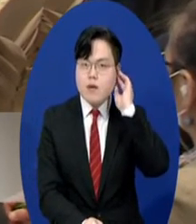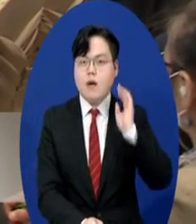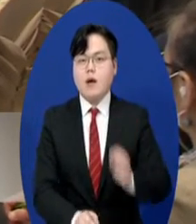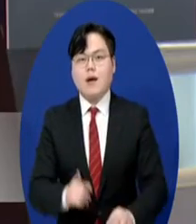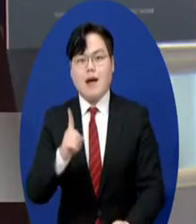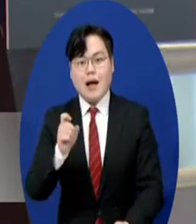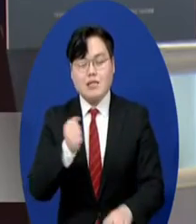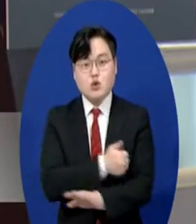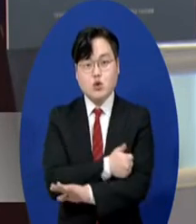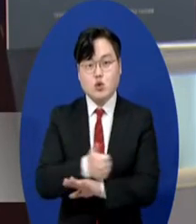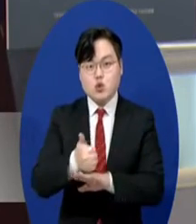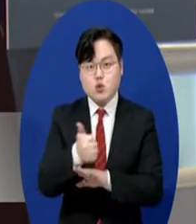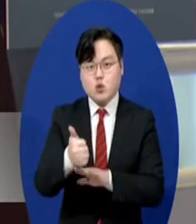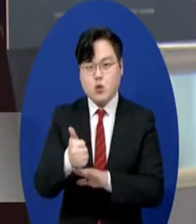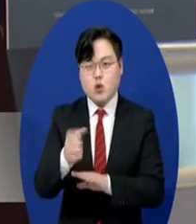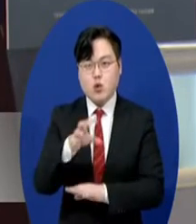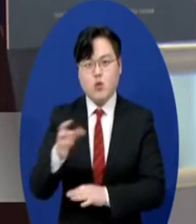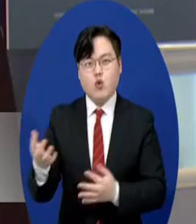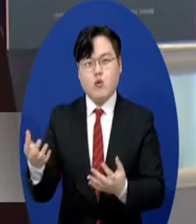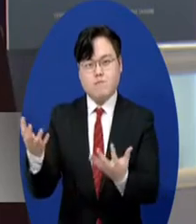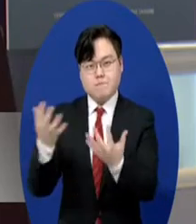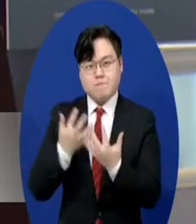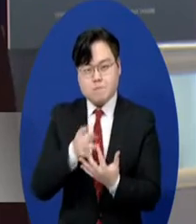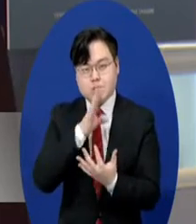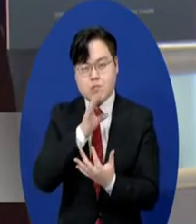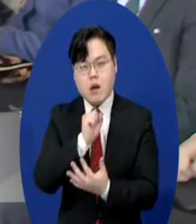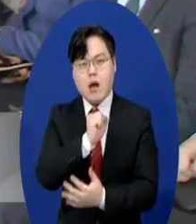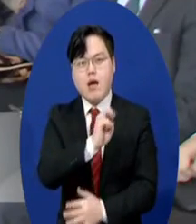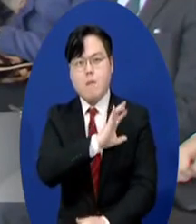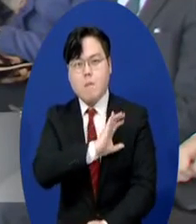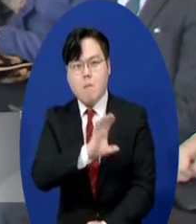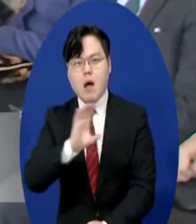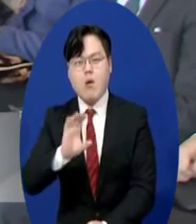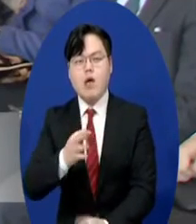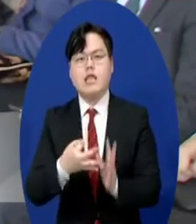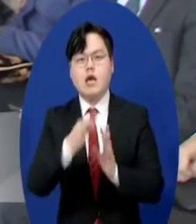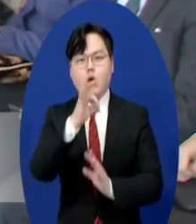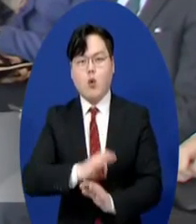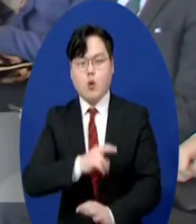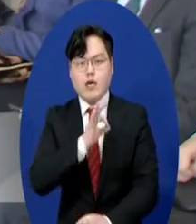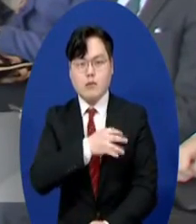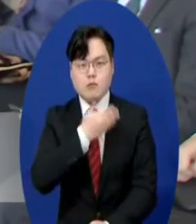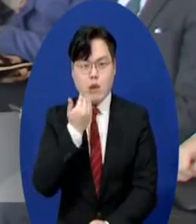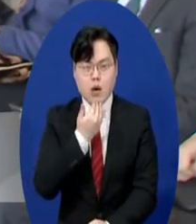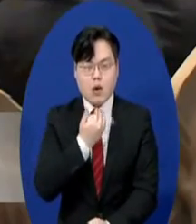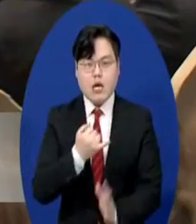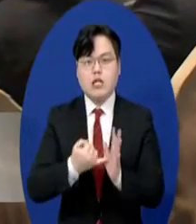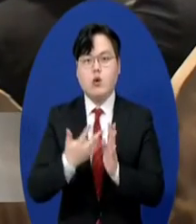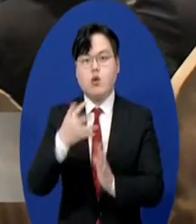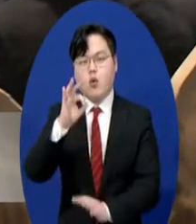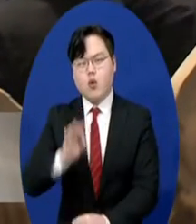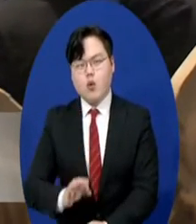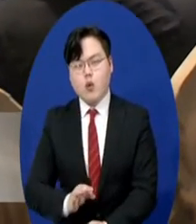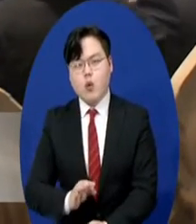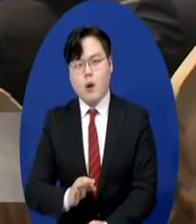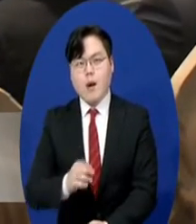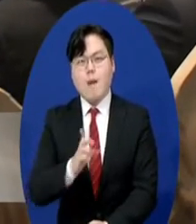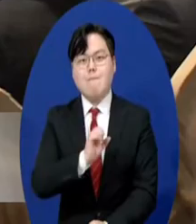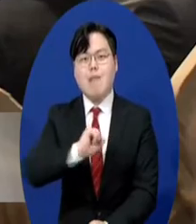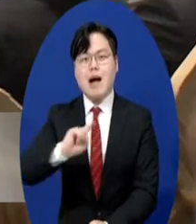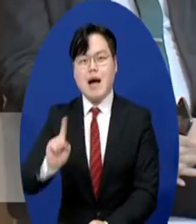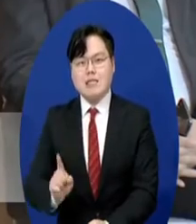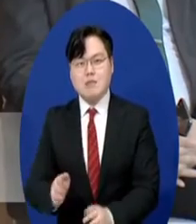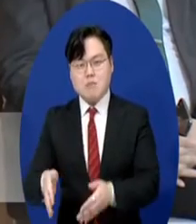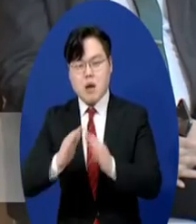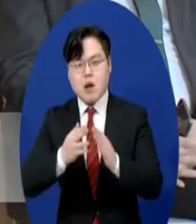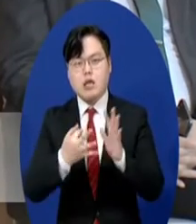Зөвхөн жуулчин хүлээж авдаг төр операторуудын орлого 80% буурсан. Зочид буудлуудын орлого 63%, жуулчны баазуудын орлого